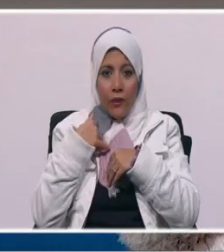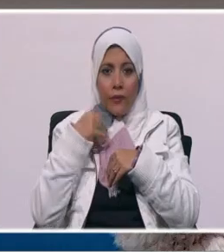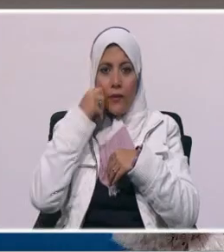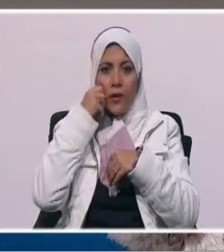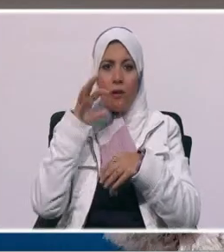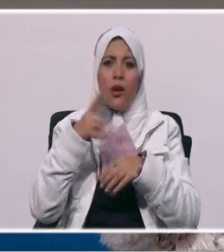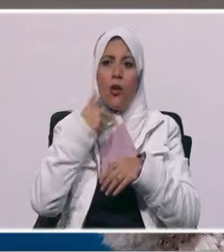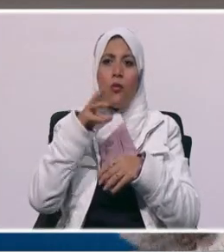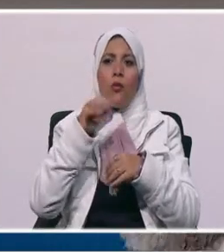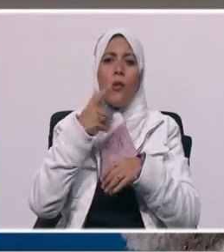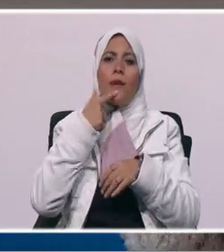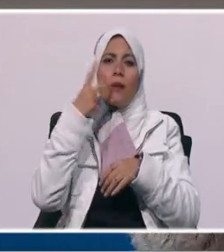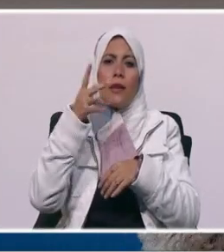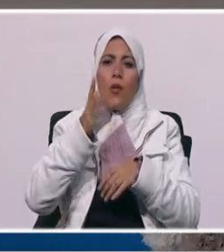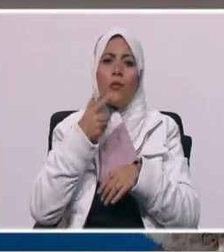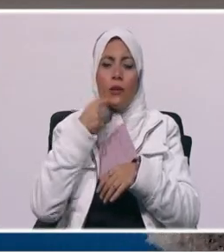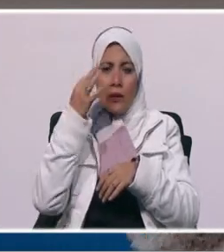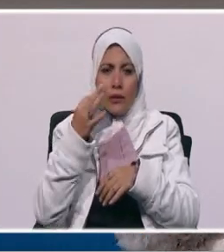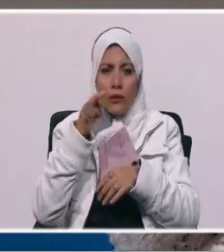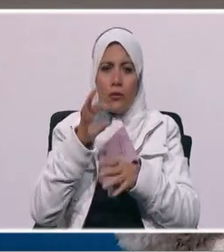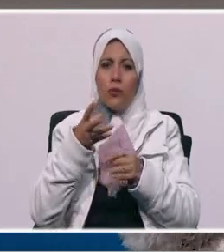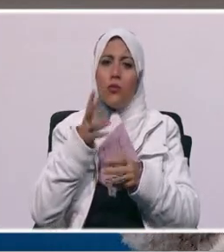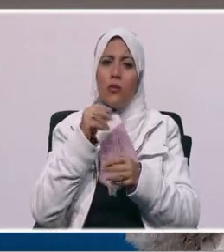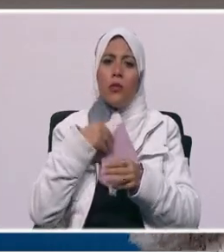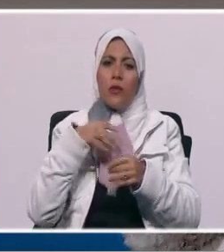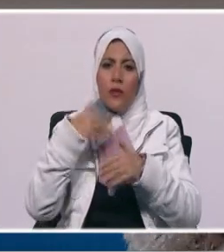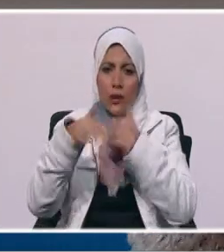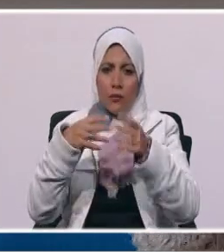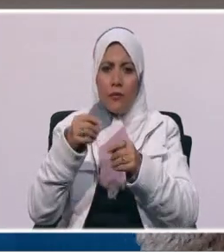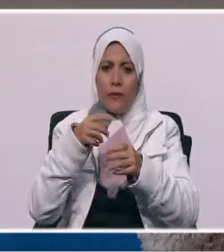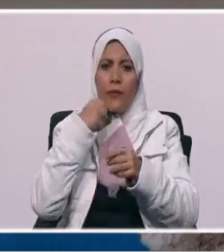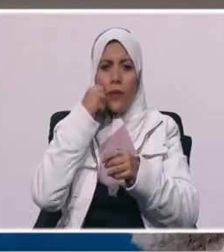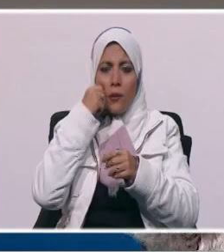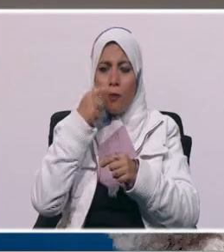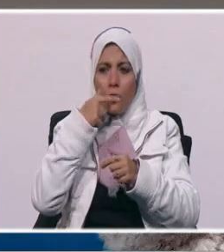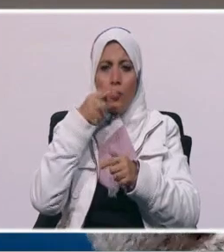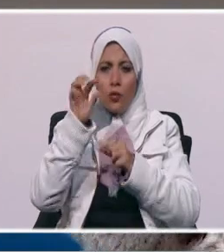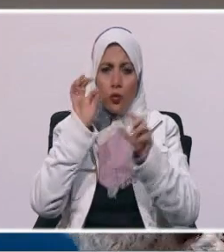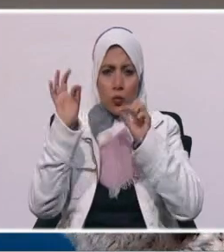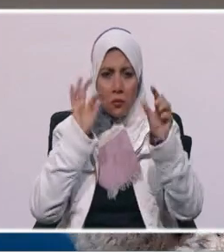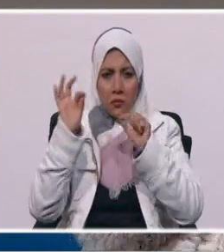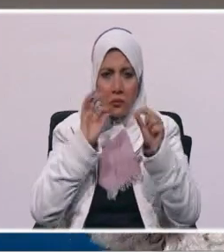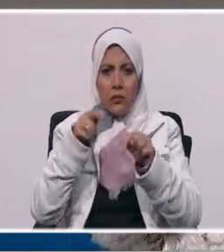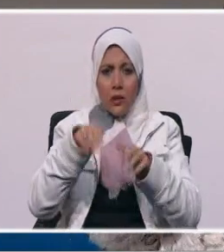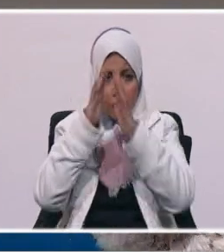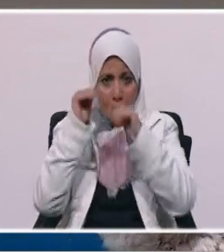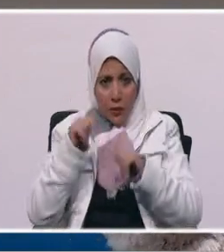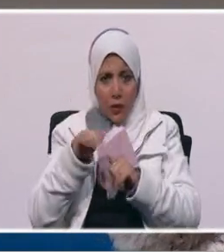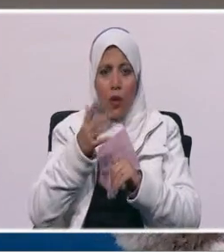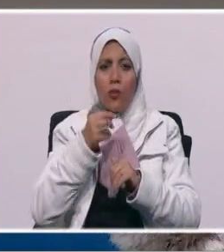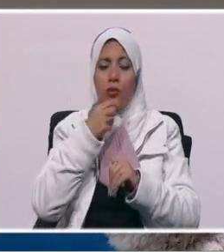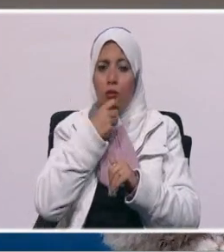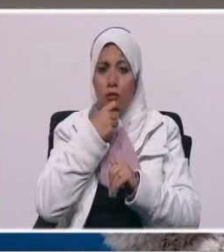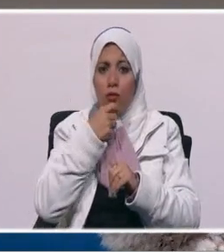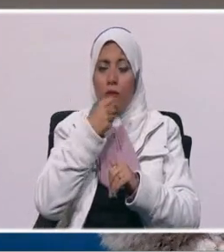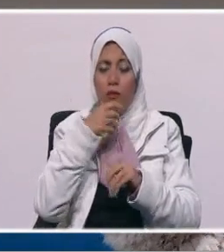ترجع بعد سنتين ثلاثه اكتر، هيريحوني الفتره بس. وده كلام كل الدكاتره، سواء دكتوري اللي كان هنا في مصر او الدكتور